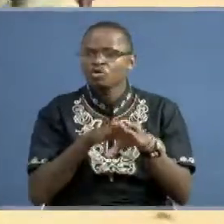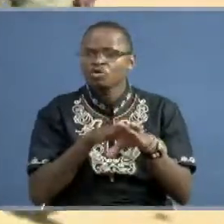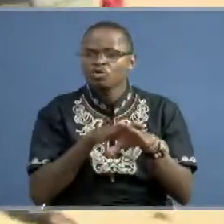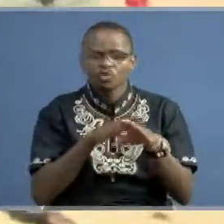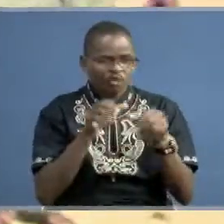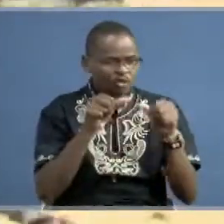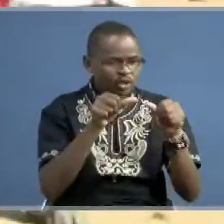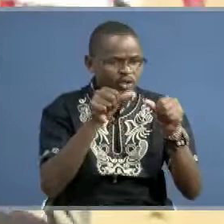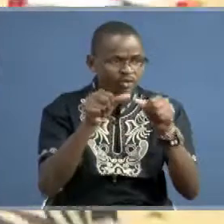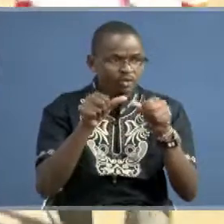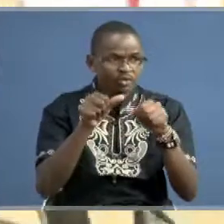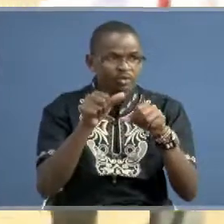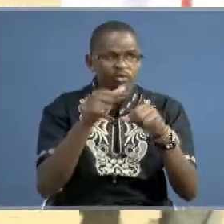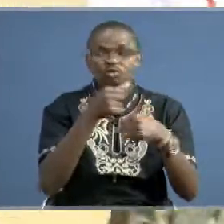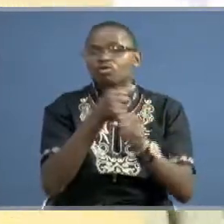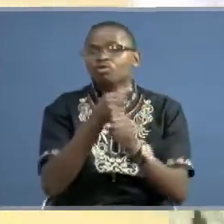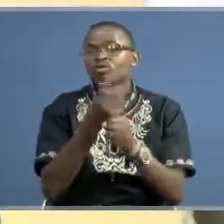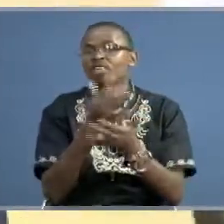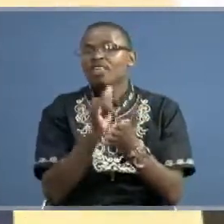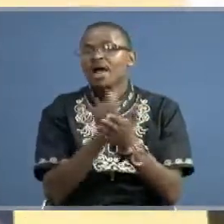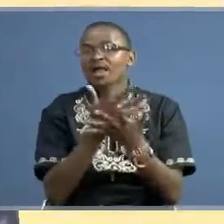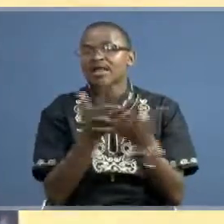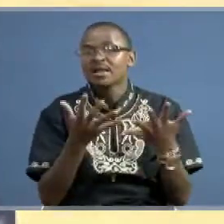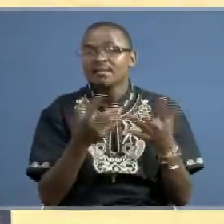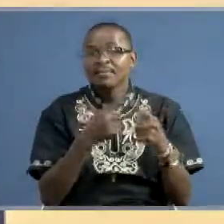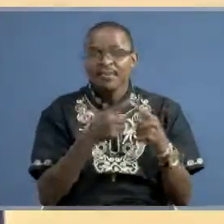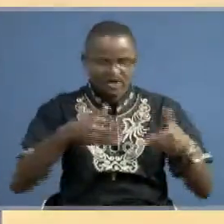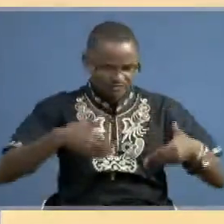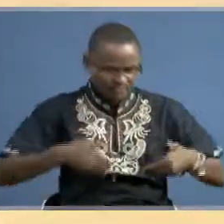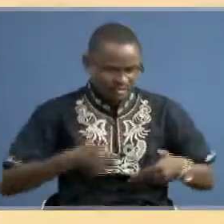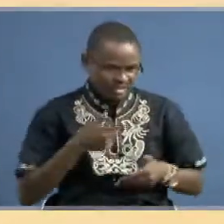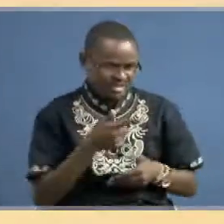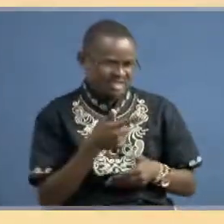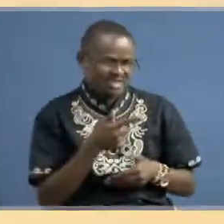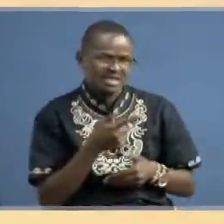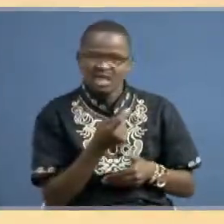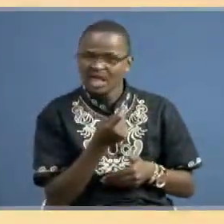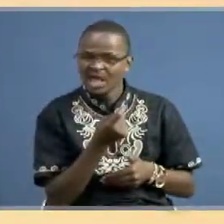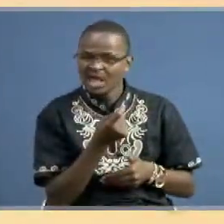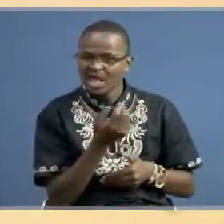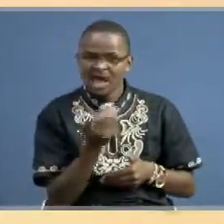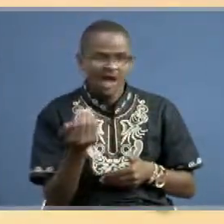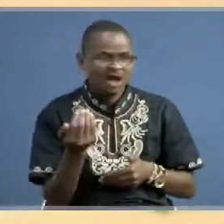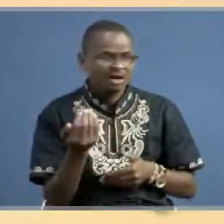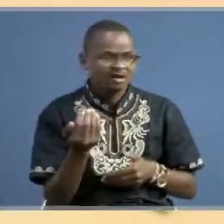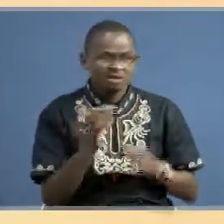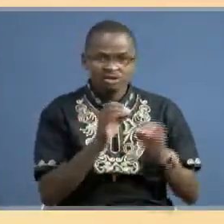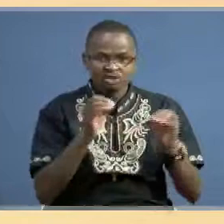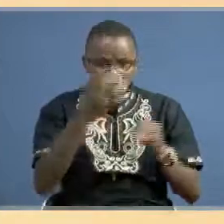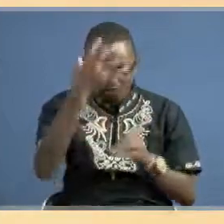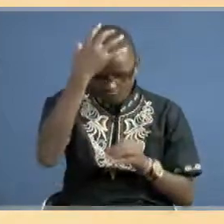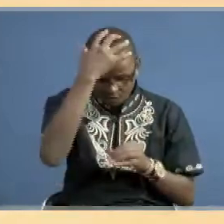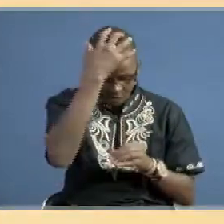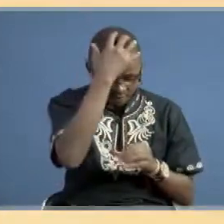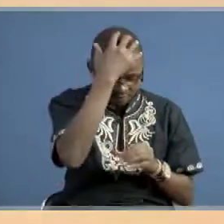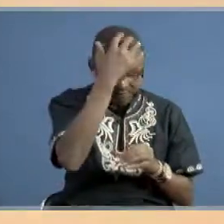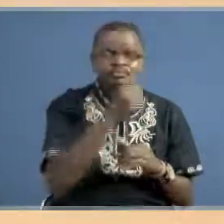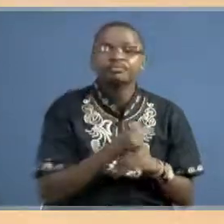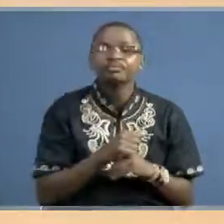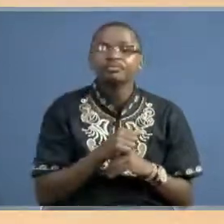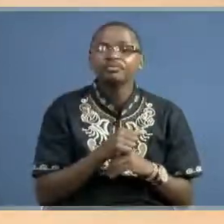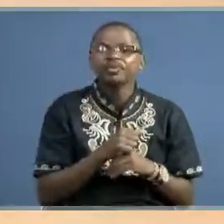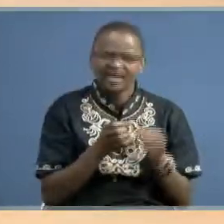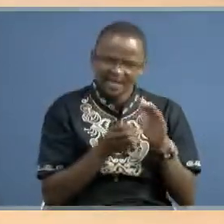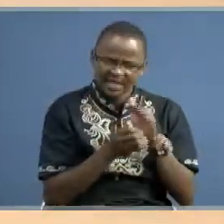kuendelea kufanya hiyo jambo. Lakini kwa vijana au wadogo ambaye mtu anaenda bila helmet, bila jojote,